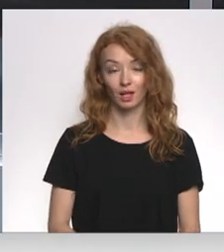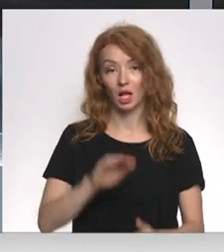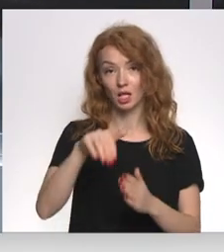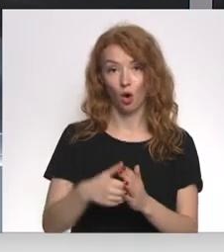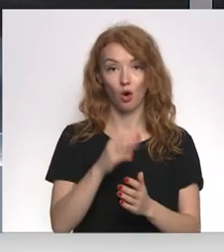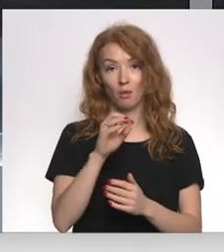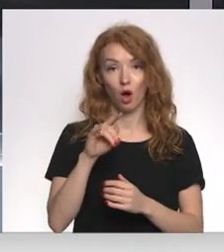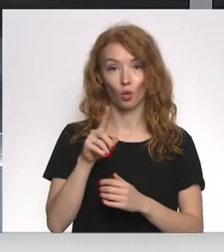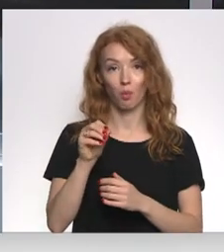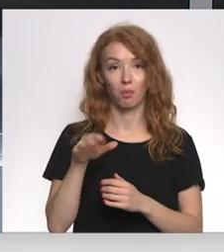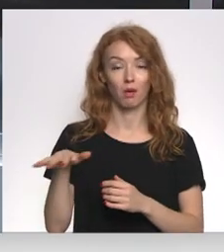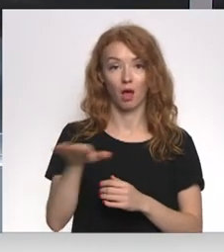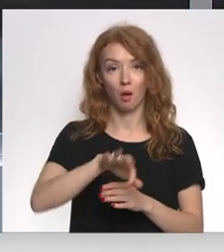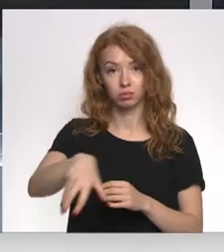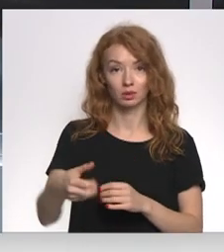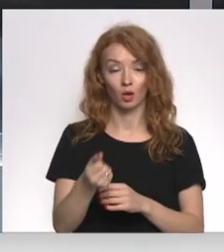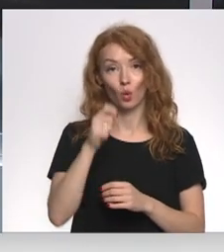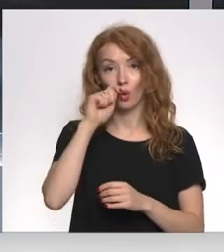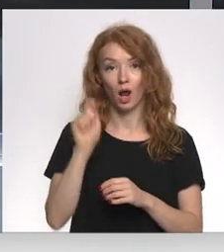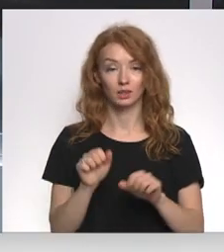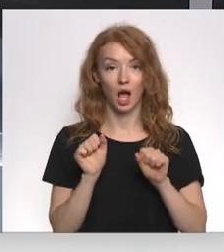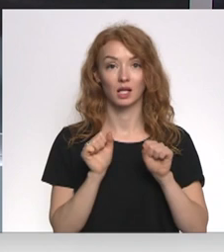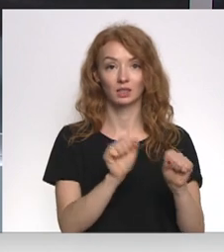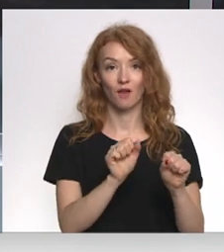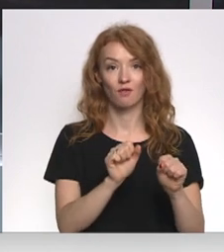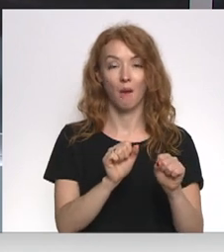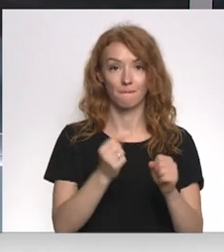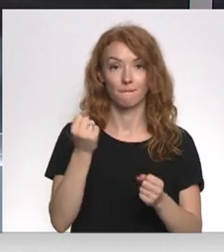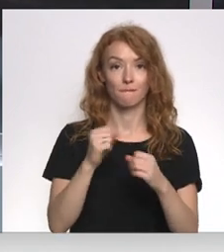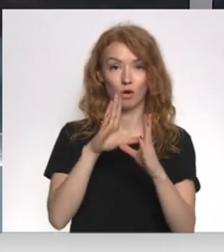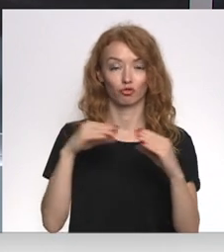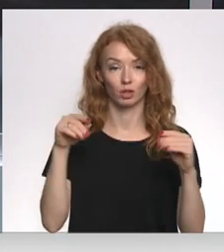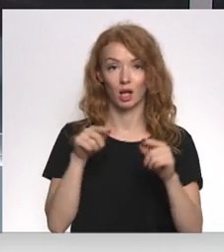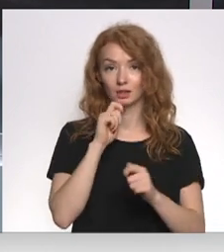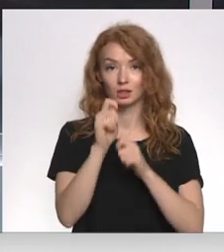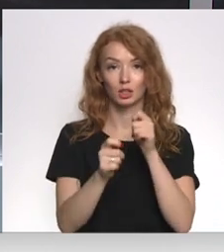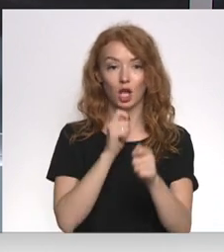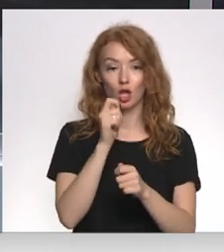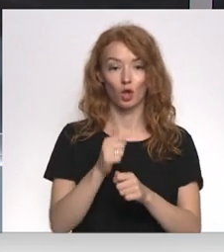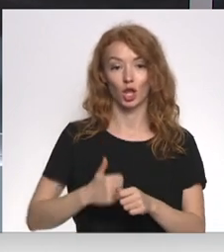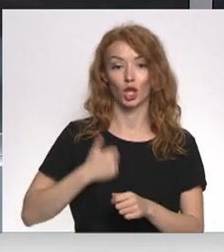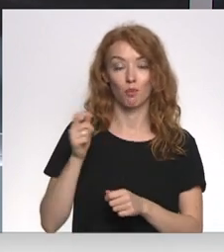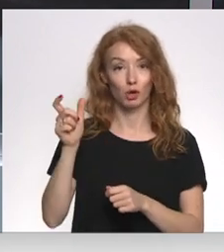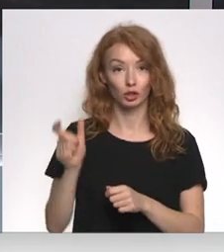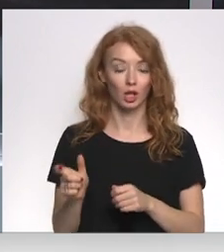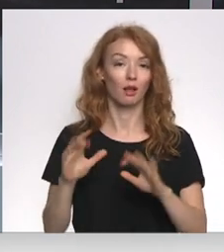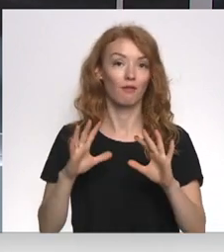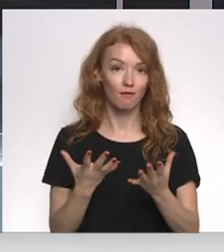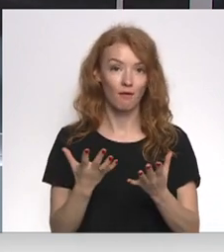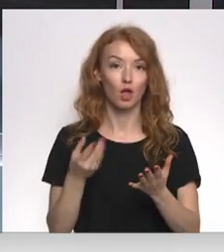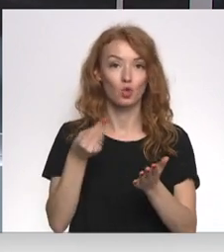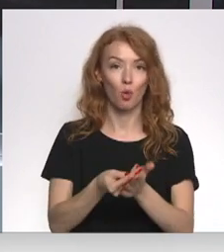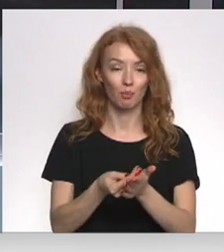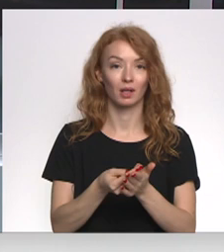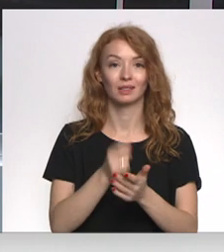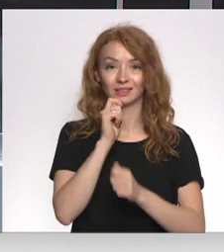Jaunmāru pēc apzaktas Ukrainas aizstāvjiem paredzētās automašīnas, kuras ziedojuši vai nu paši auto īpašnieki vai arī tās